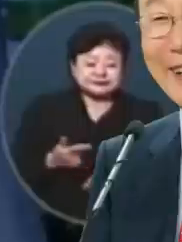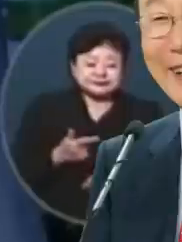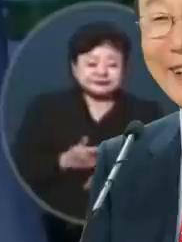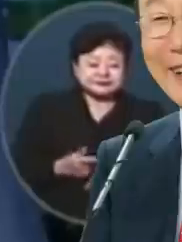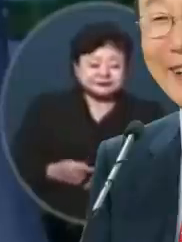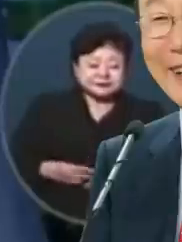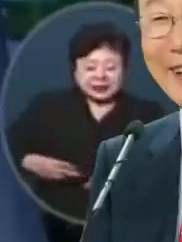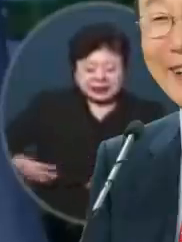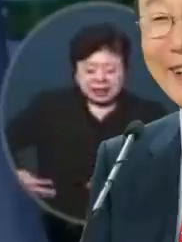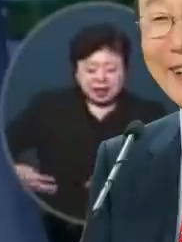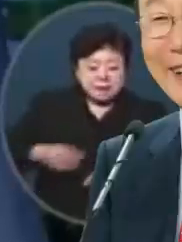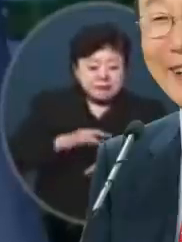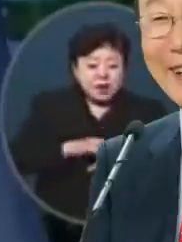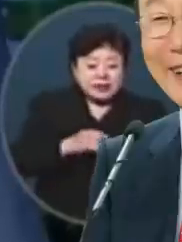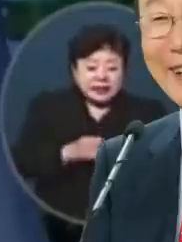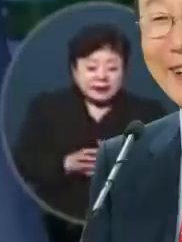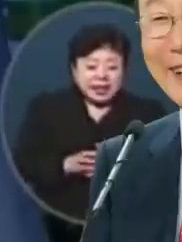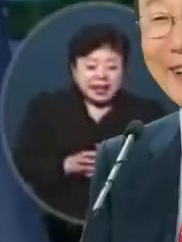가슴뼈를 지은 것은